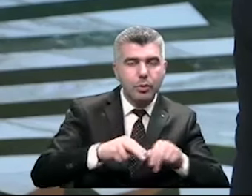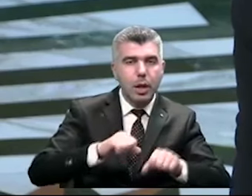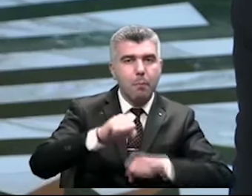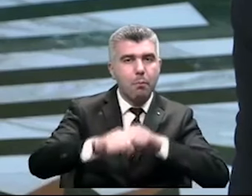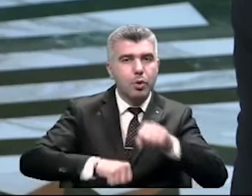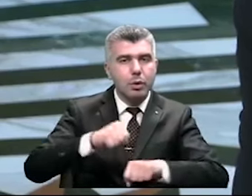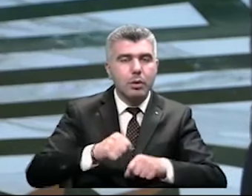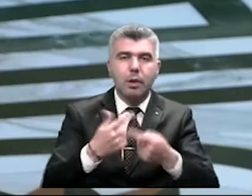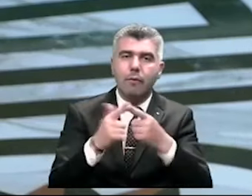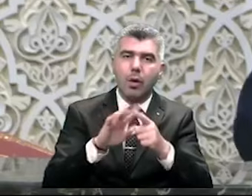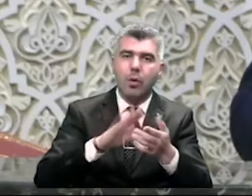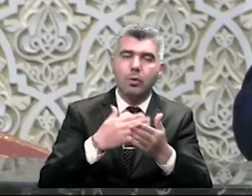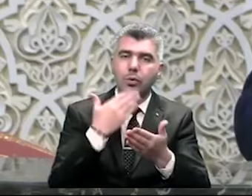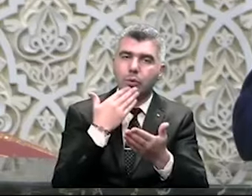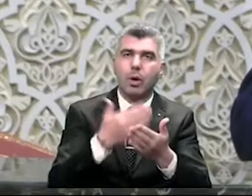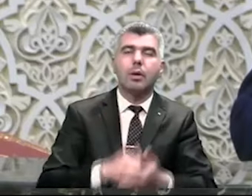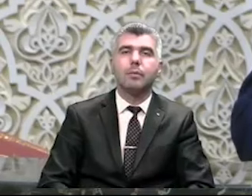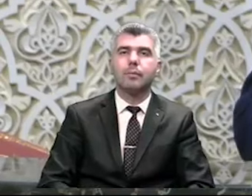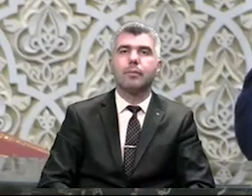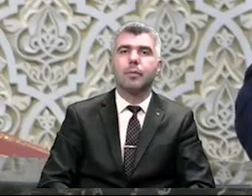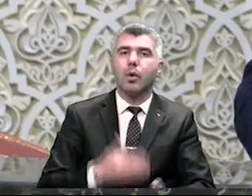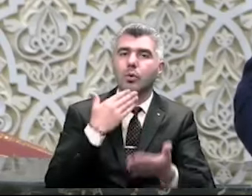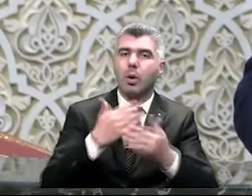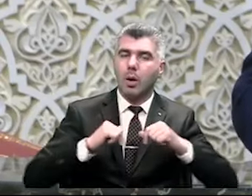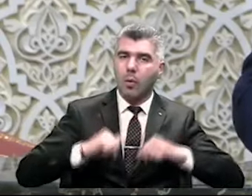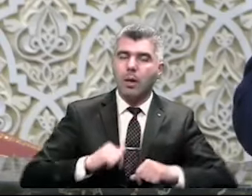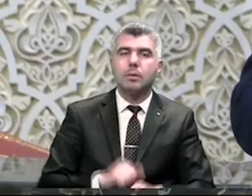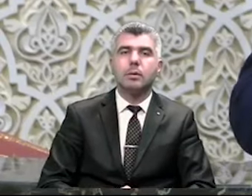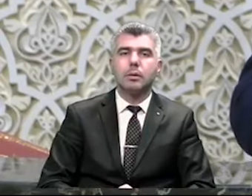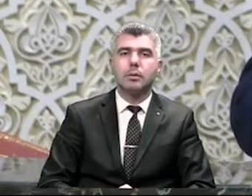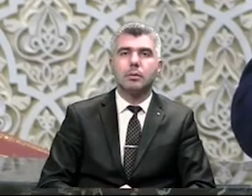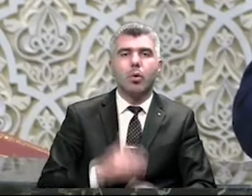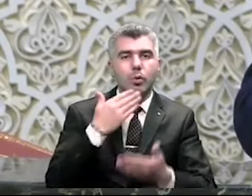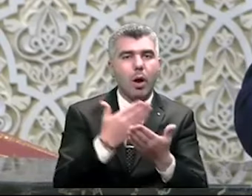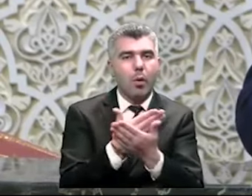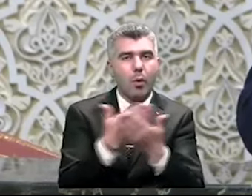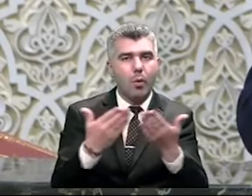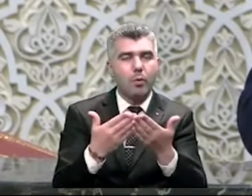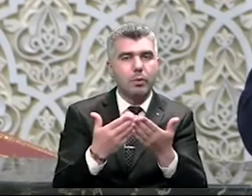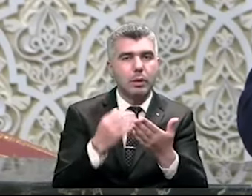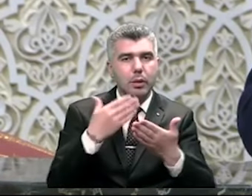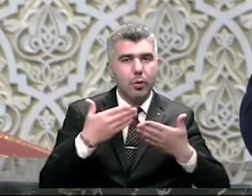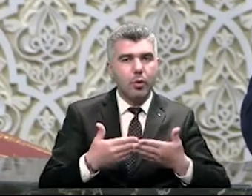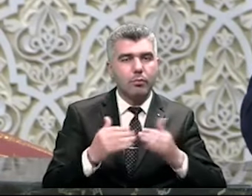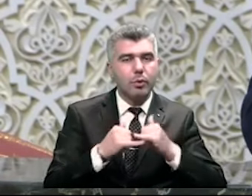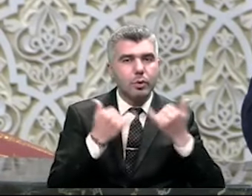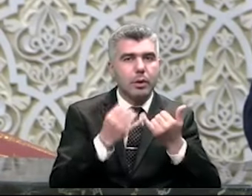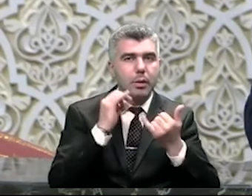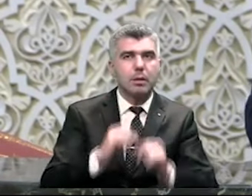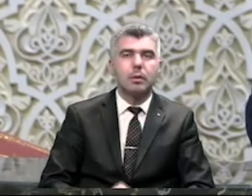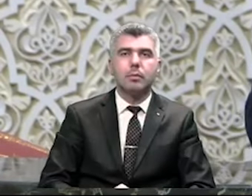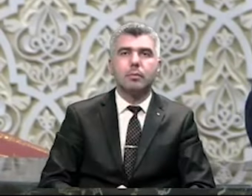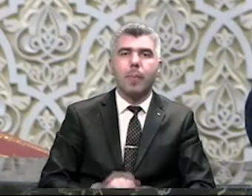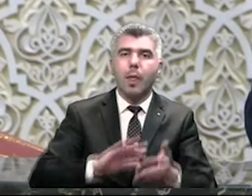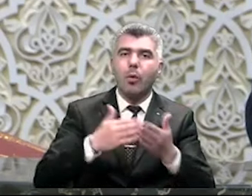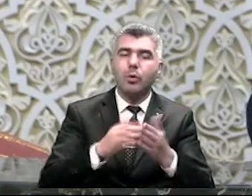الناريه الى اخره وشكرا شكرا السيد الوزير المحترم كما نشكركم على اسهام القيم في هذه الجلسه بهذا